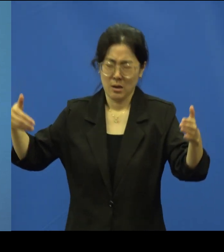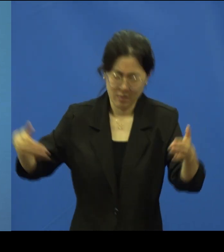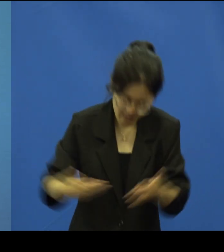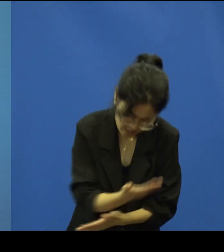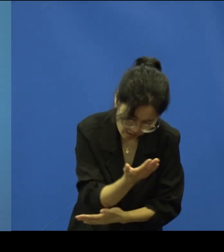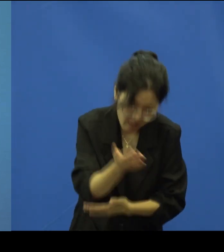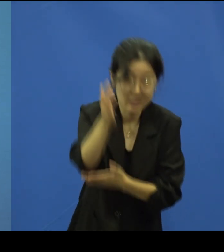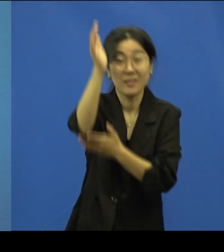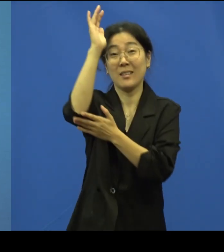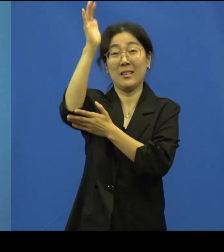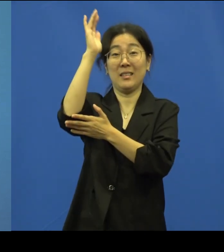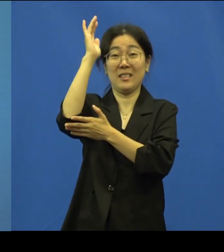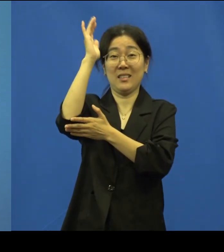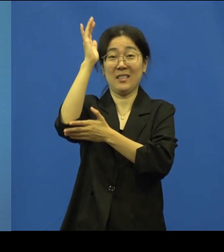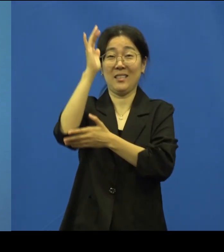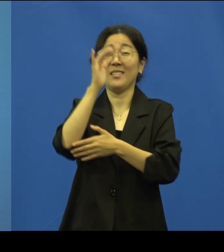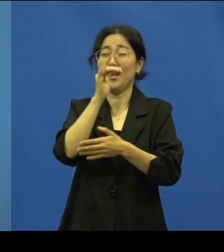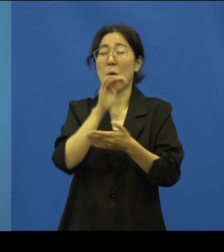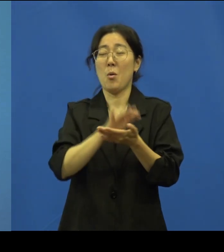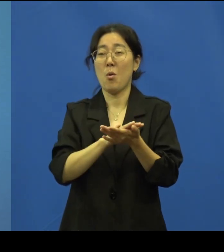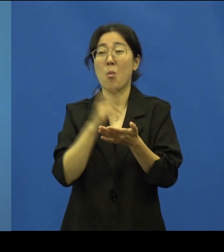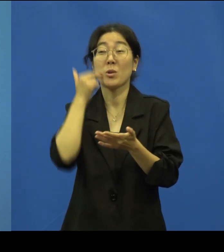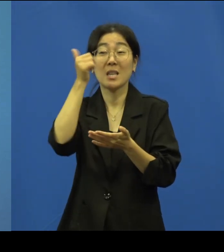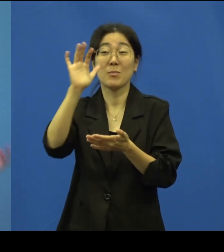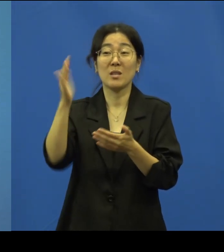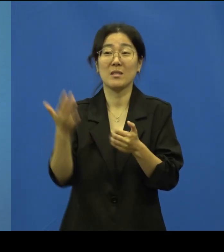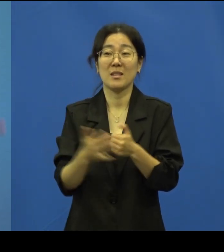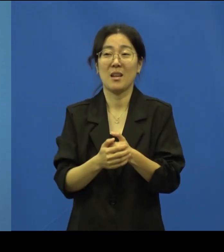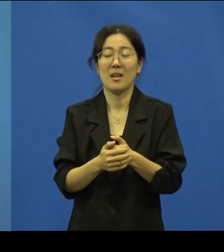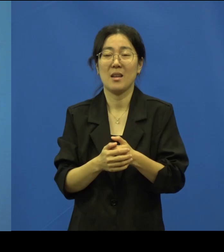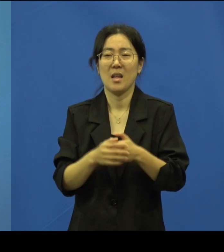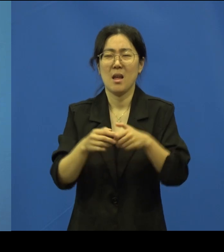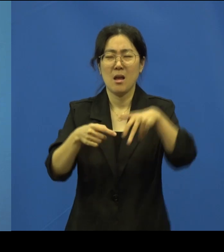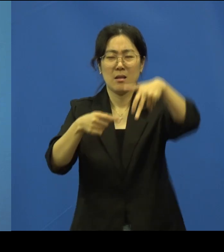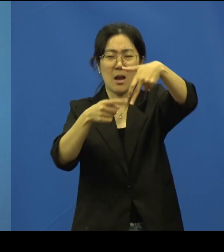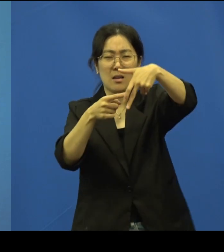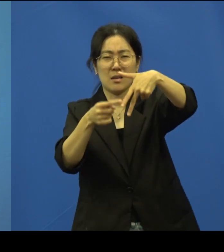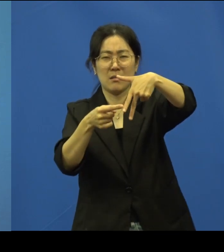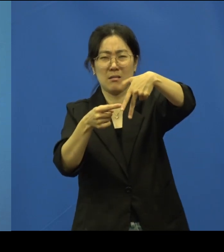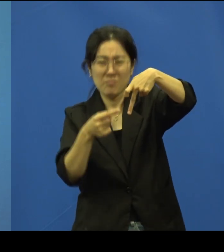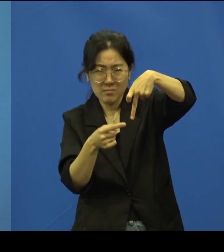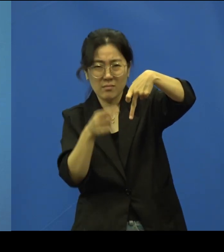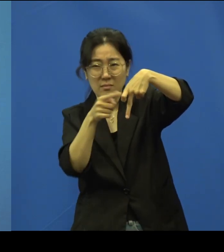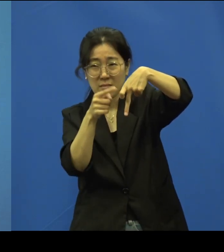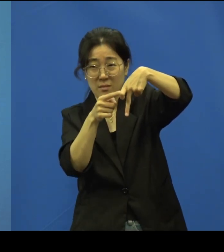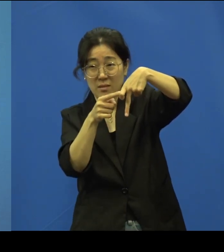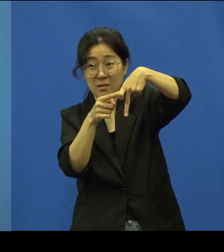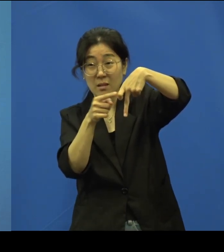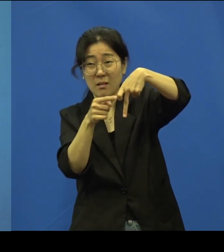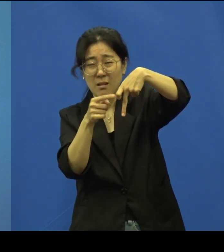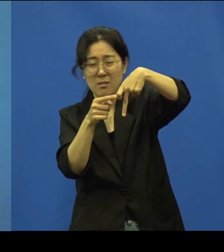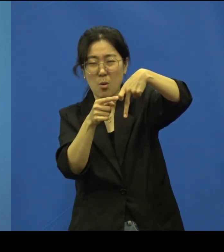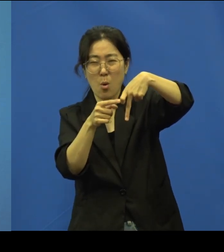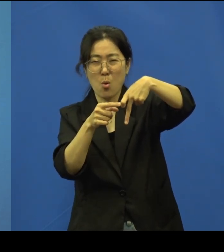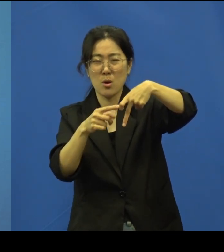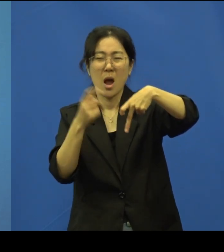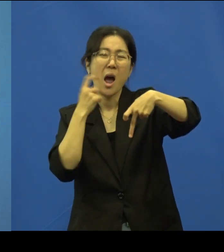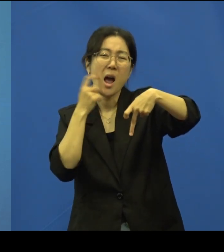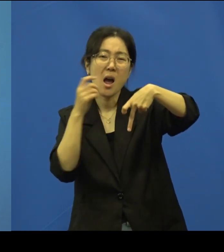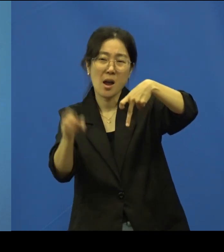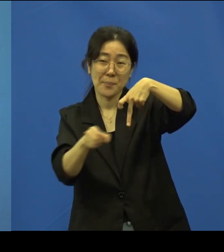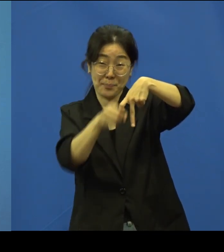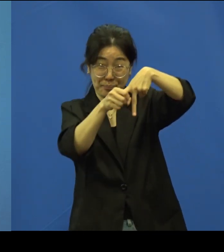다리 하나가 잘려져가지고 고무다리를 끼고 이렇게 막 집회를 하시다가 이 고무다리에 피가 나면 막 이렇게 닦고